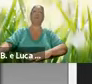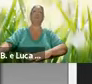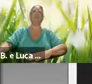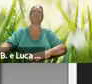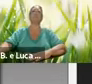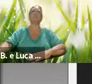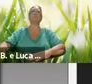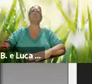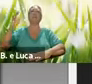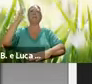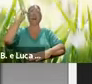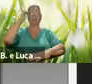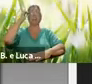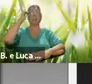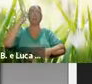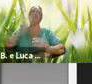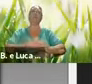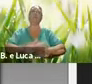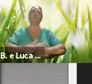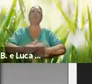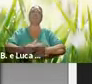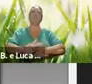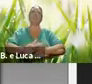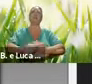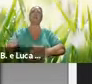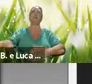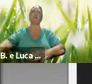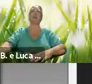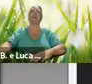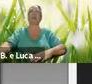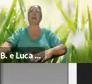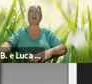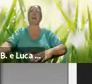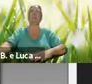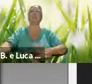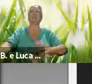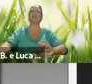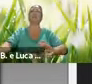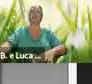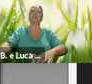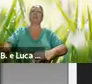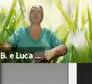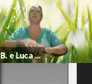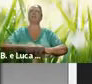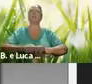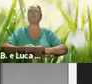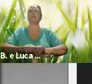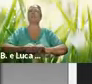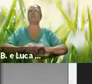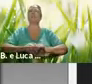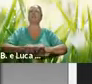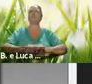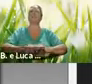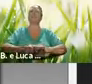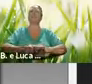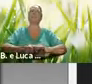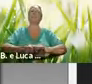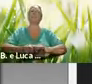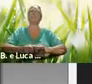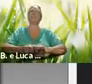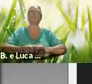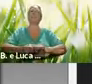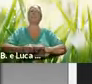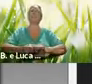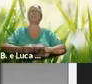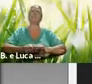meno è questo. Ilario pensò alcuni istanti esprimendo la contentezza sulla fascia di cui